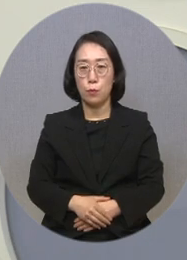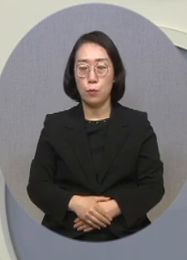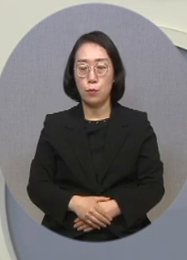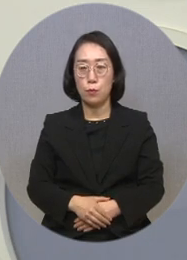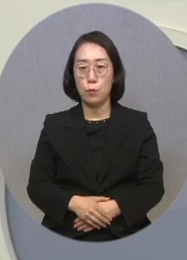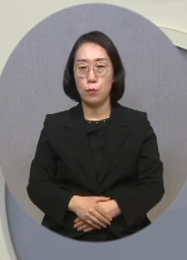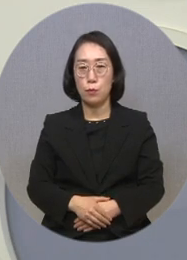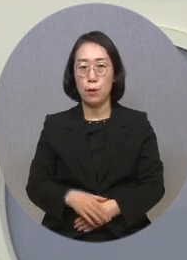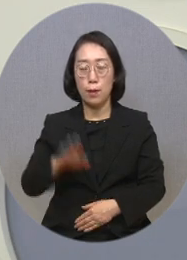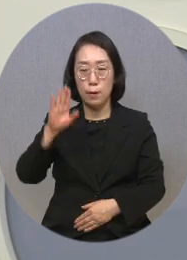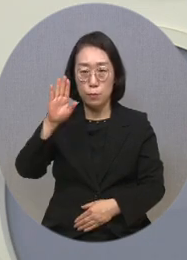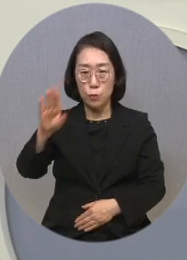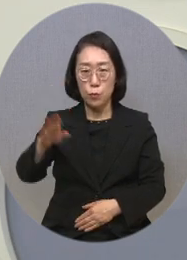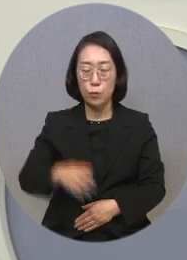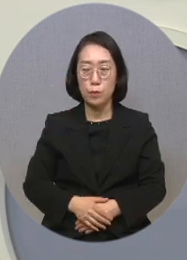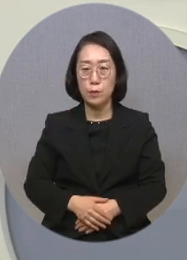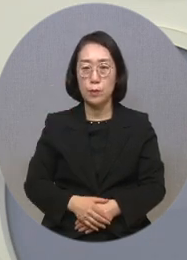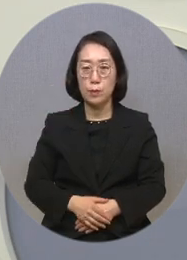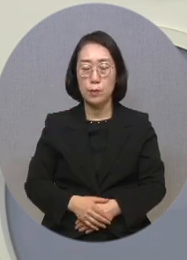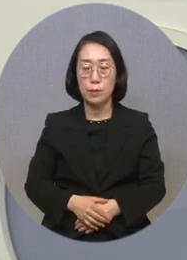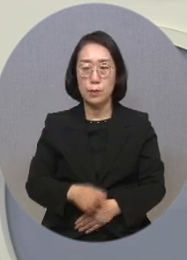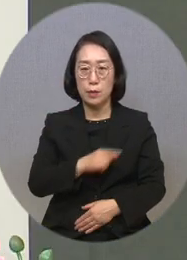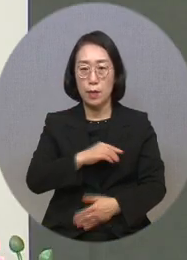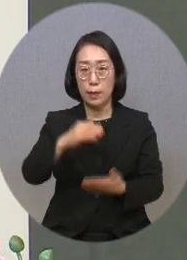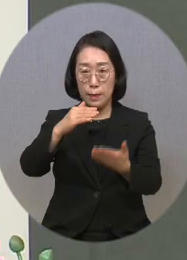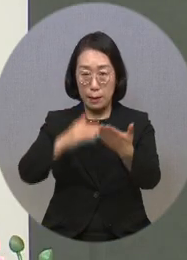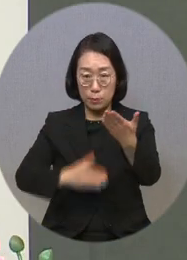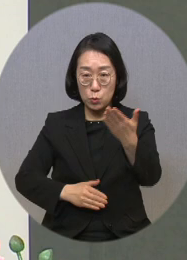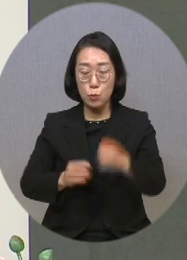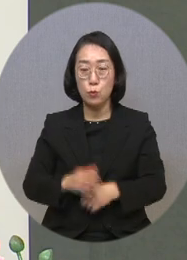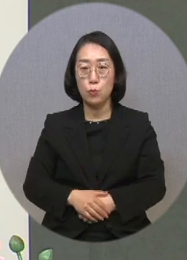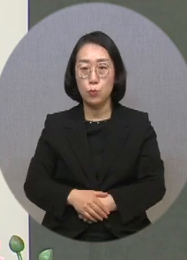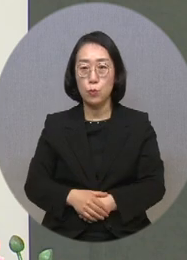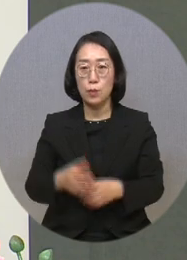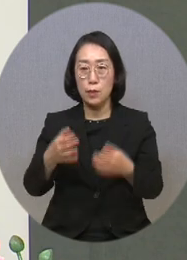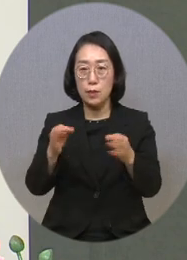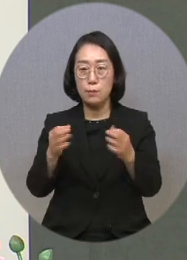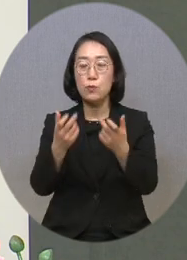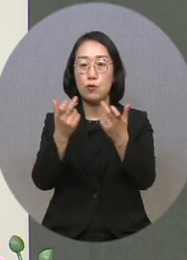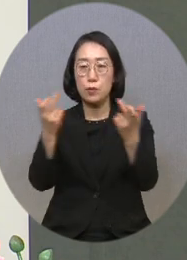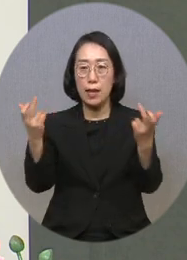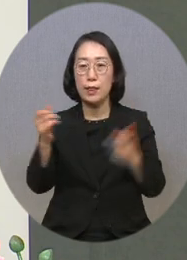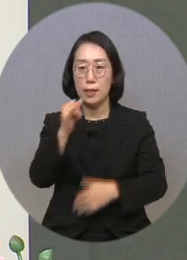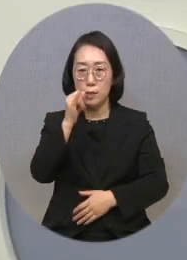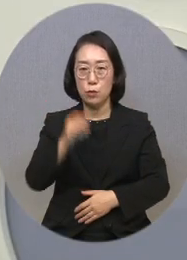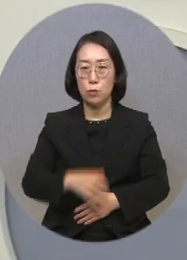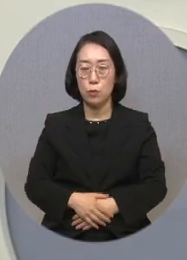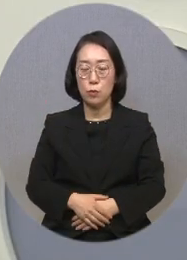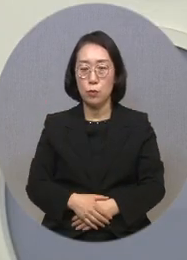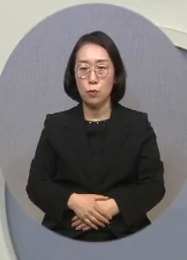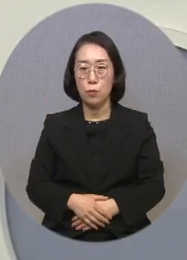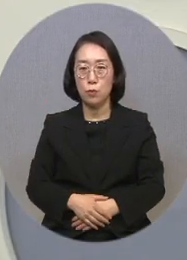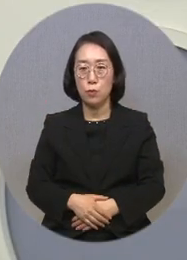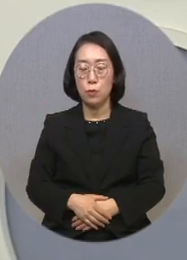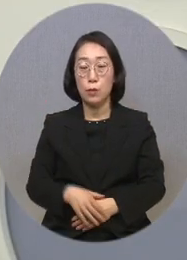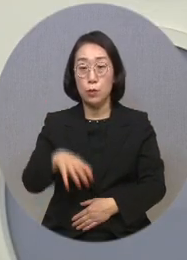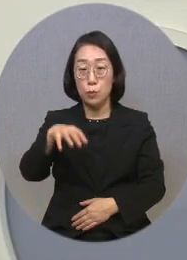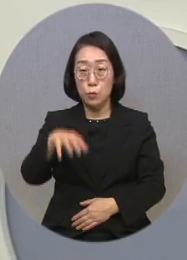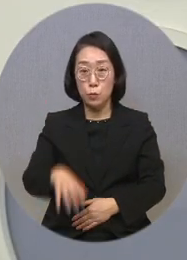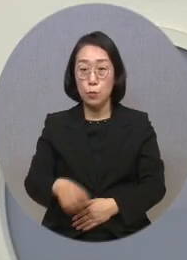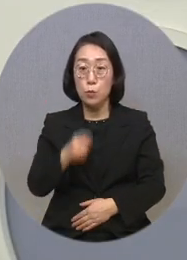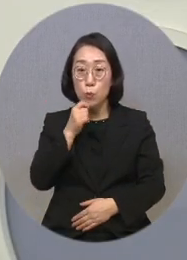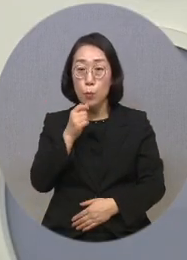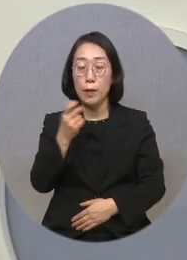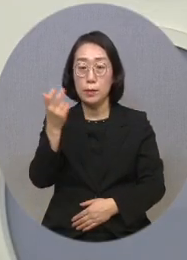태백산에서 가장 남쪽으로 내려온 금수산이 있어요. 네. 그래서 그 금수산과